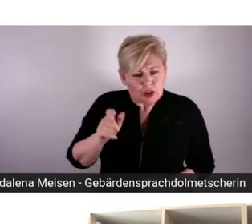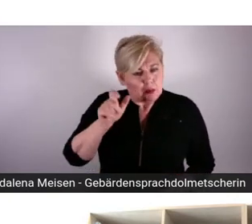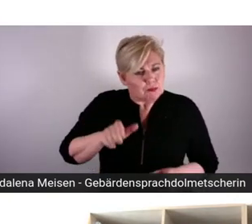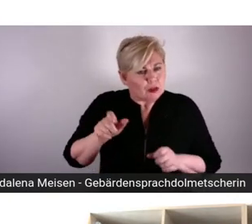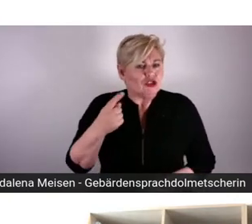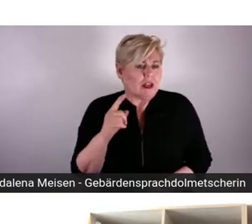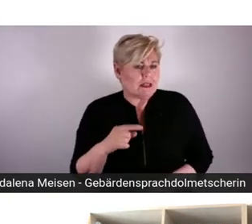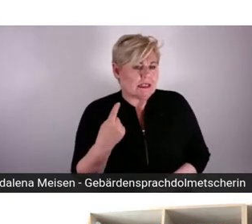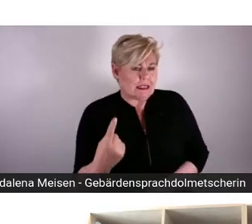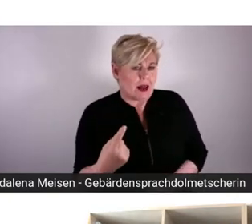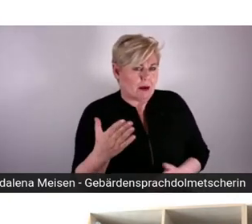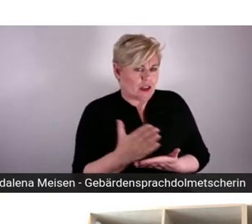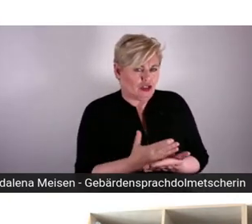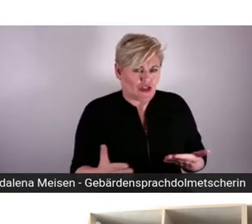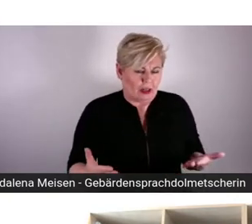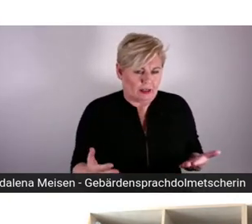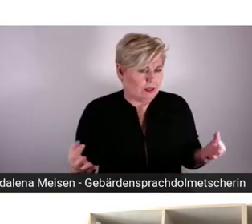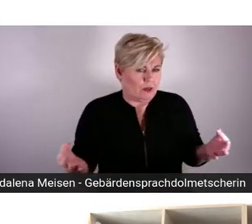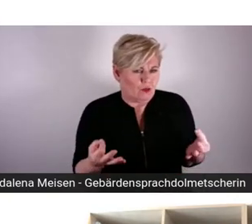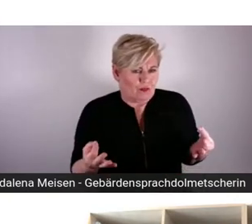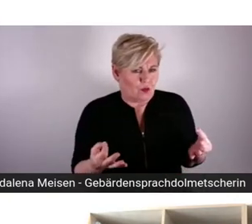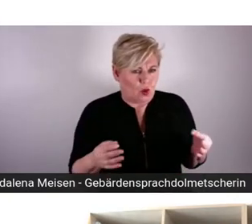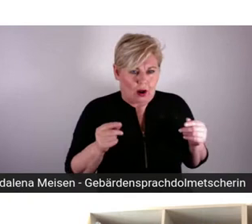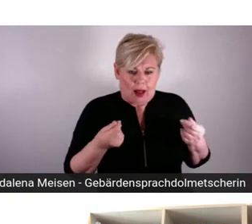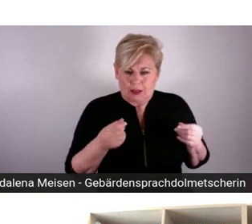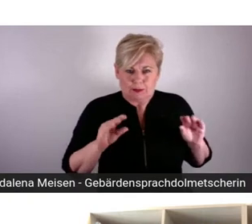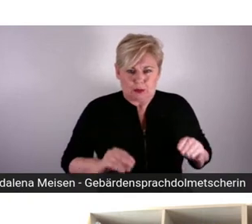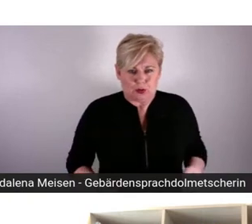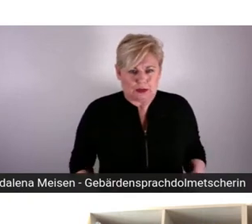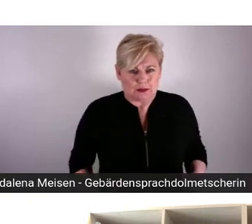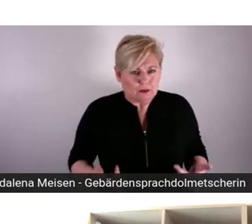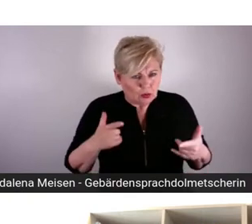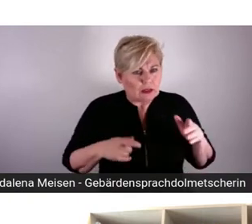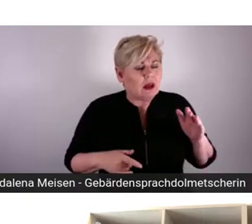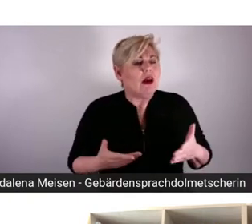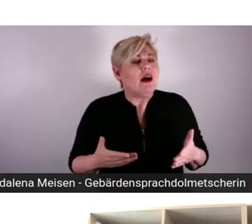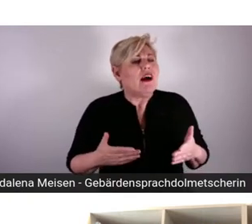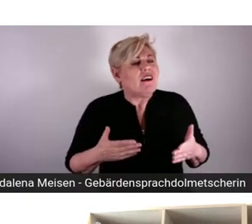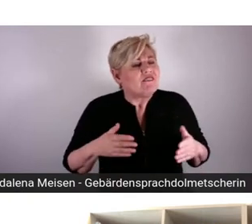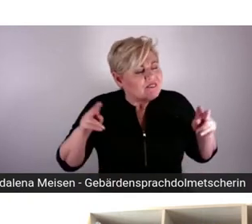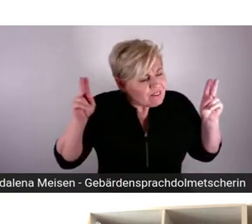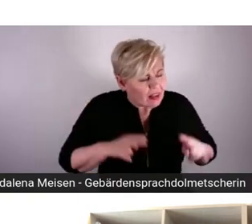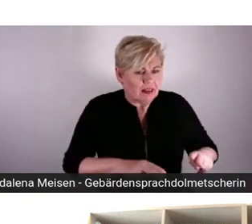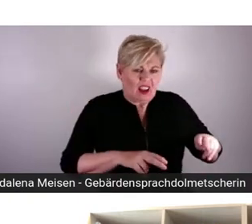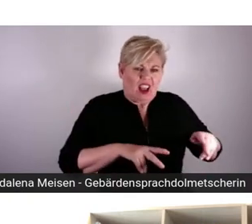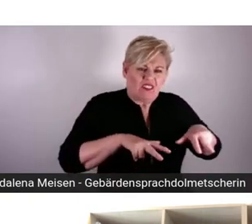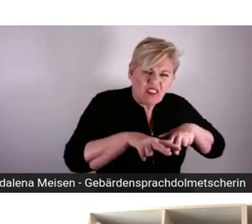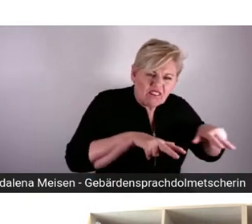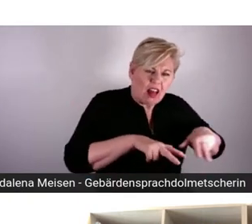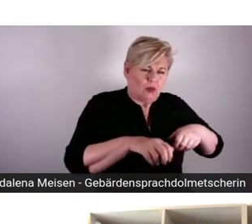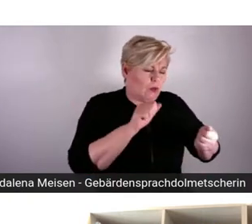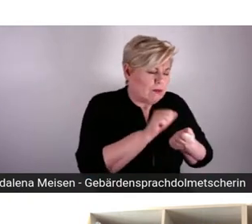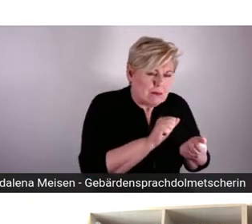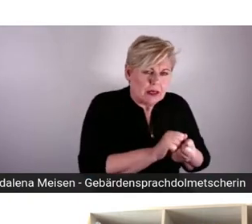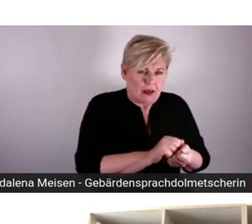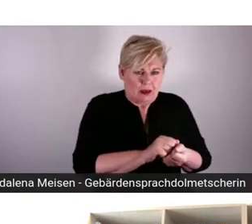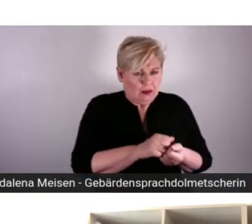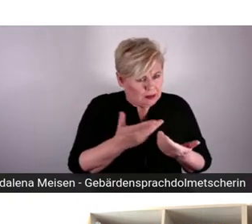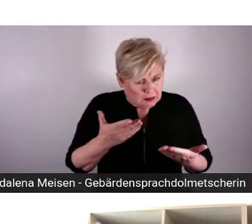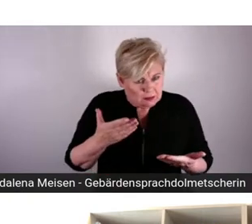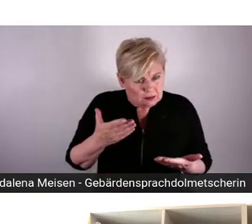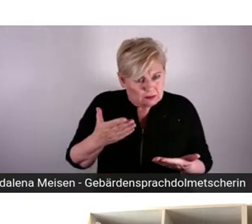entscheiden zu können, wofür sie es einsetzen. Und weniger Bürokratie, mehr Selbstbestimmung, das kann doch eigentlich nur in ihrem Sinne sein.